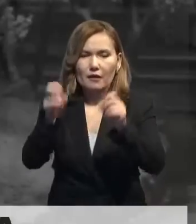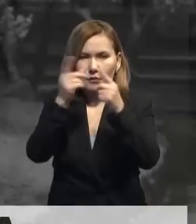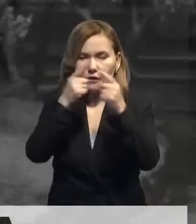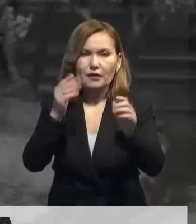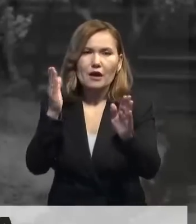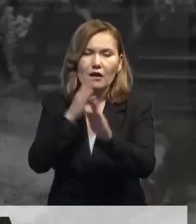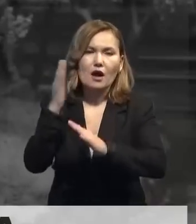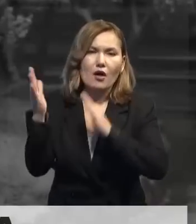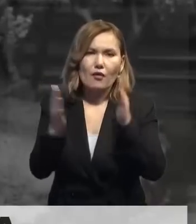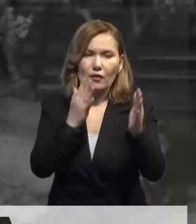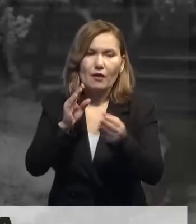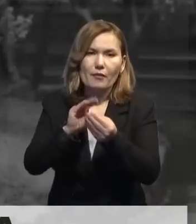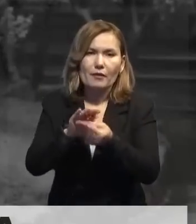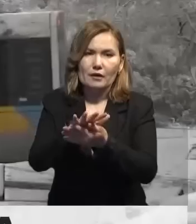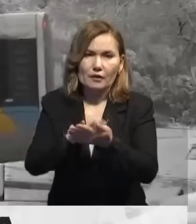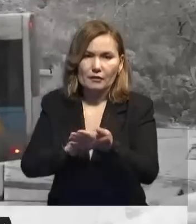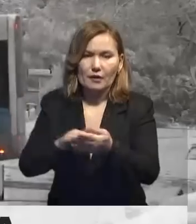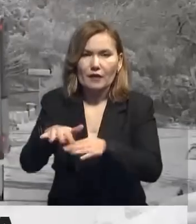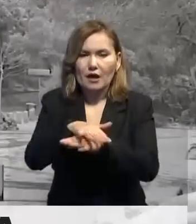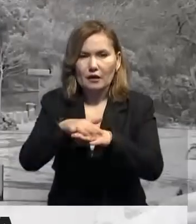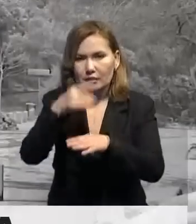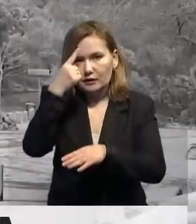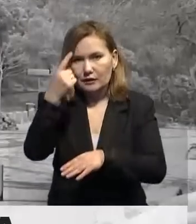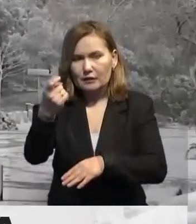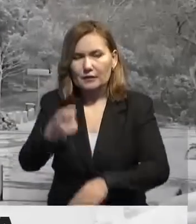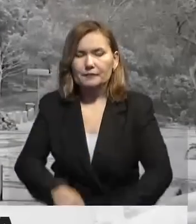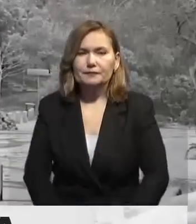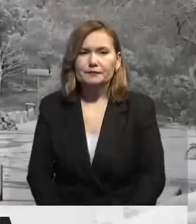райы сәрсенбіге дейін сақталады деп ескертті.